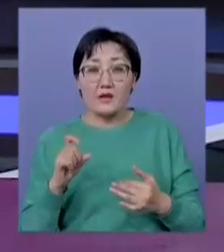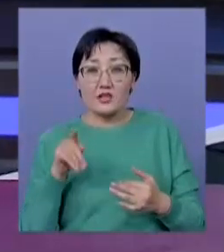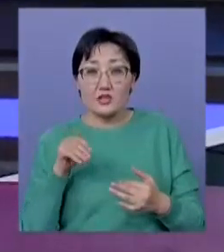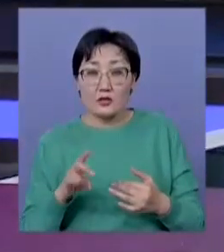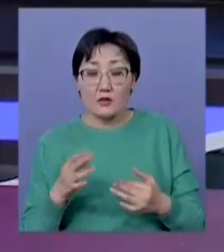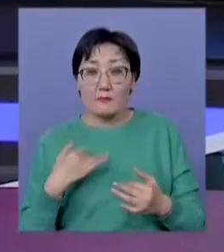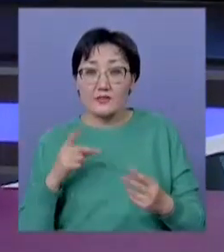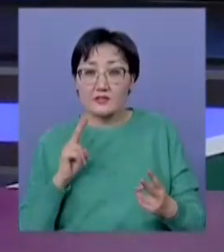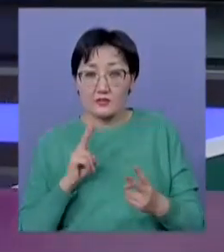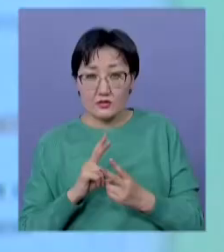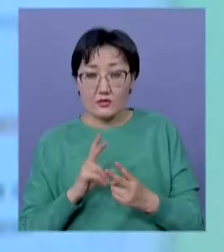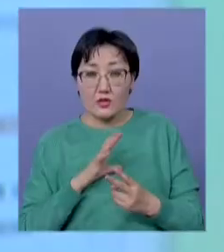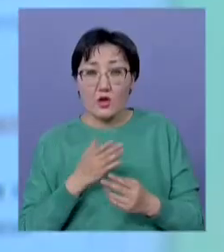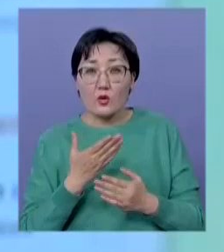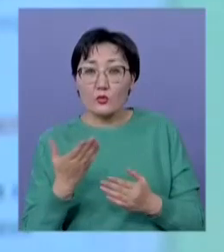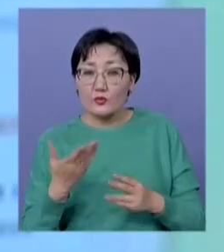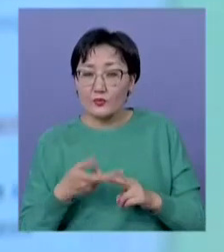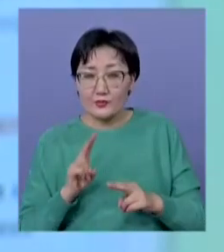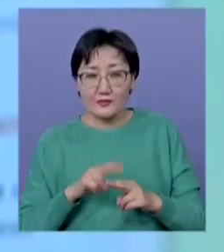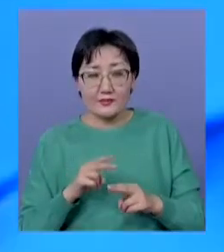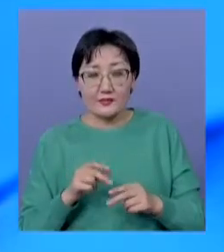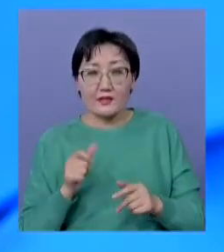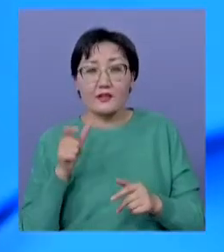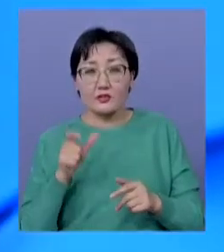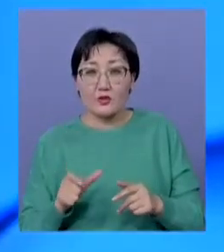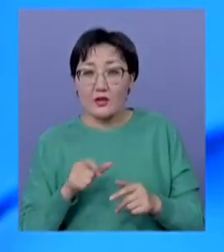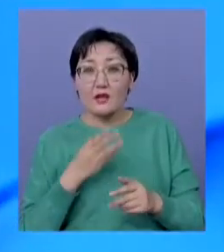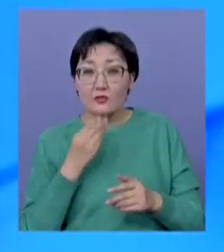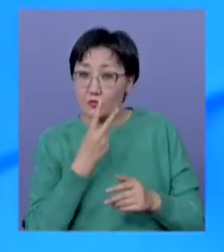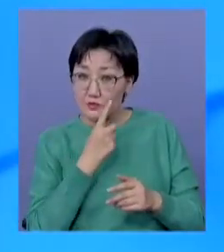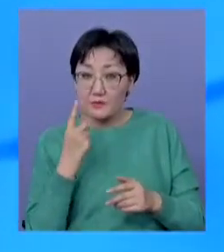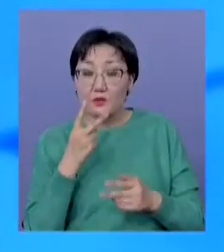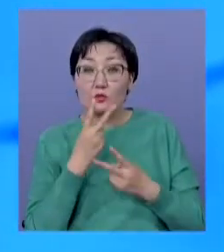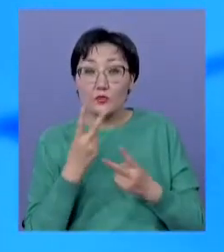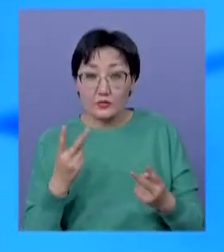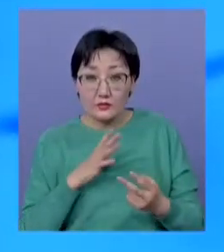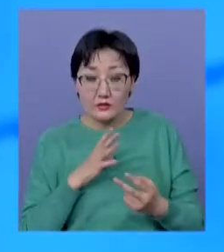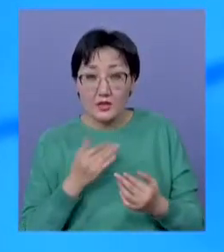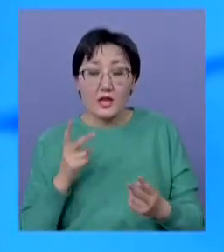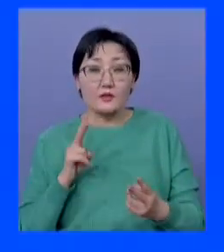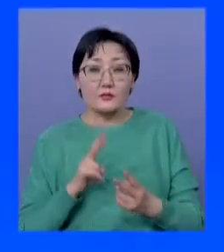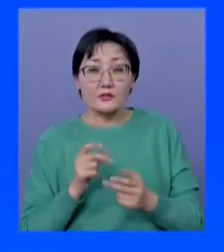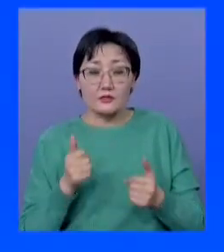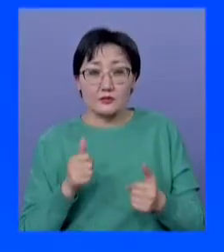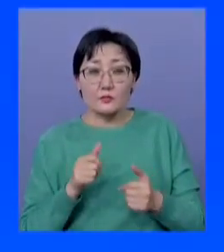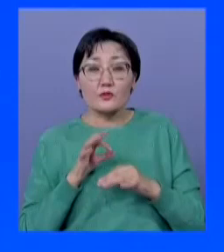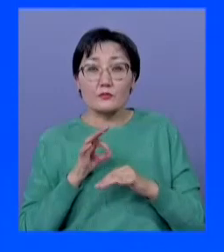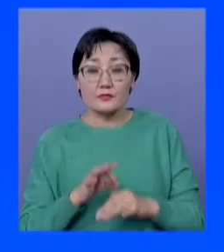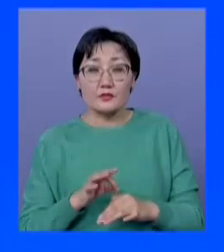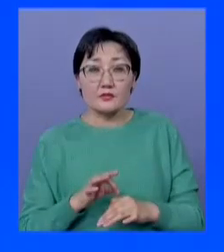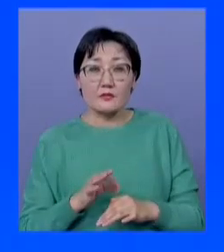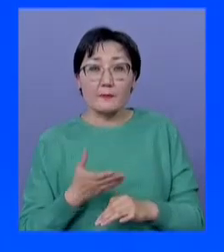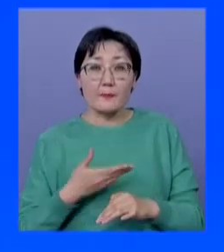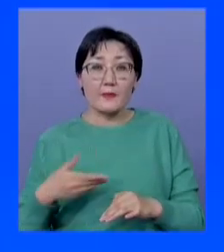біз кездесуде болдық. Ол өте керемет адам екенін өз көзімізбен көріп шықтық. Және кездесу жақсы өтті десем болады.